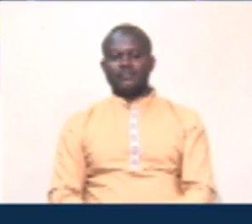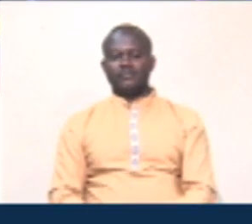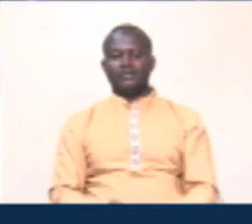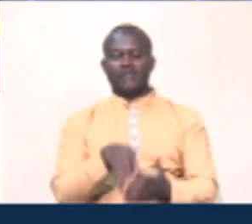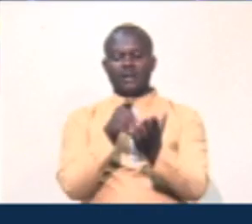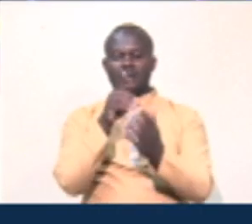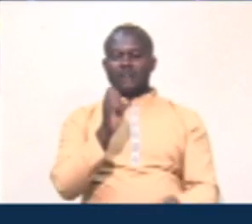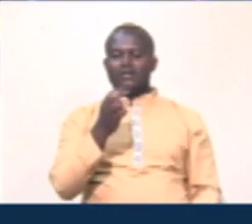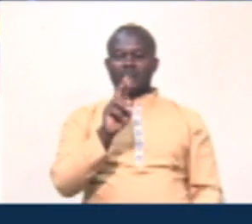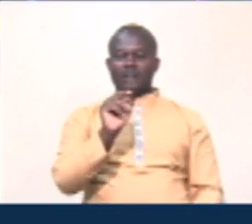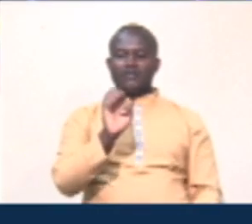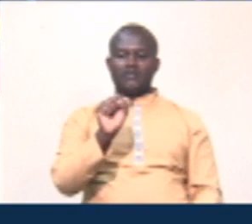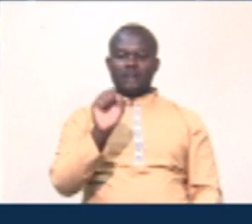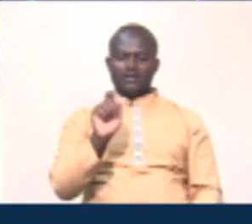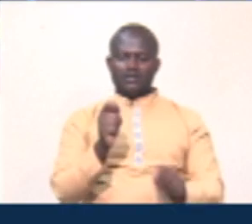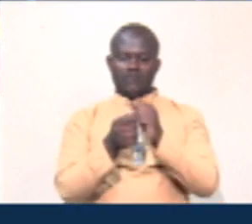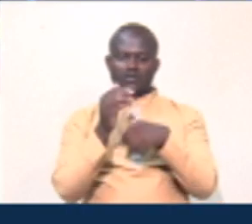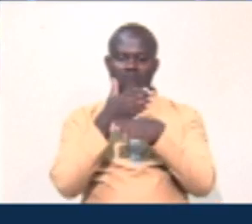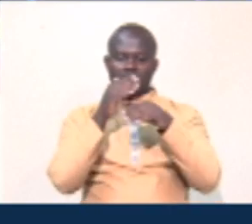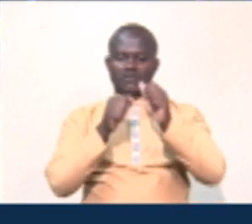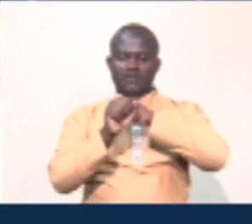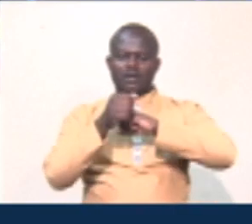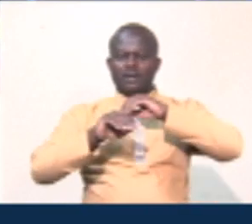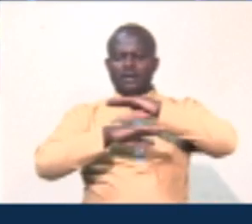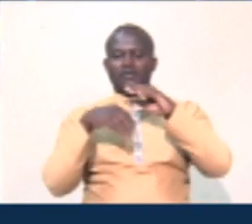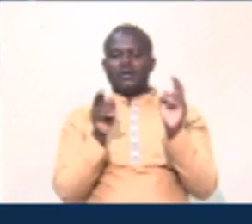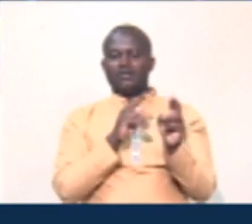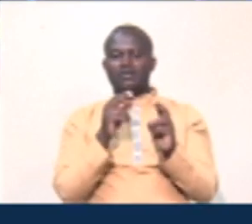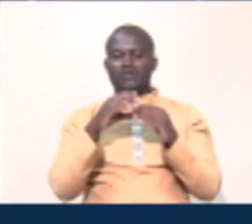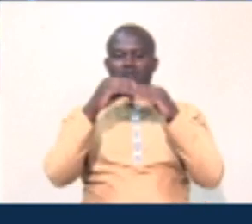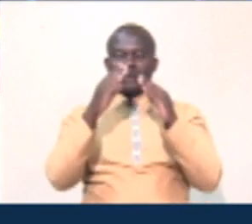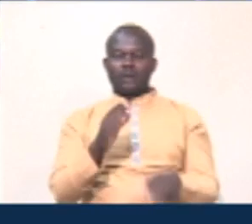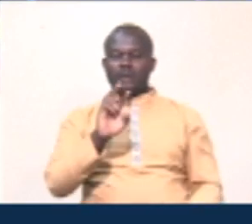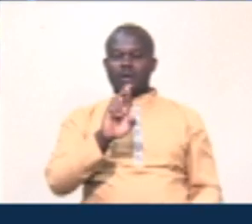Dr. Ernest Nsabimana rero wagizwe Minisitiri w'Ibikorwa Remezo yarasanzwe ayobora RURA.